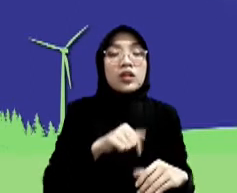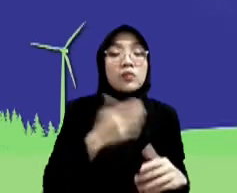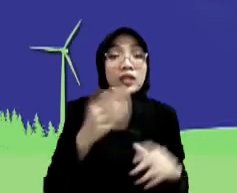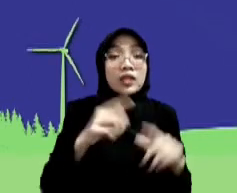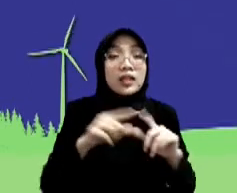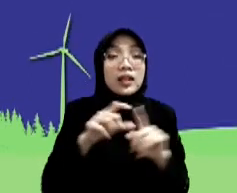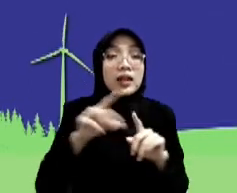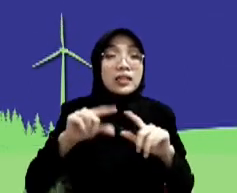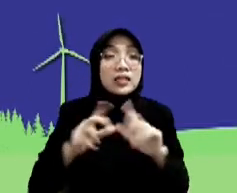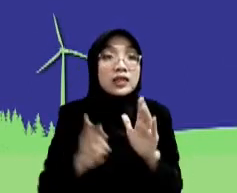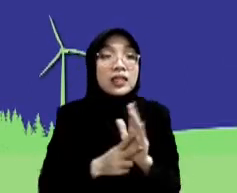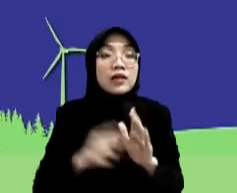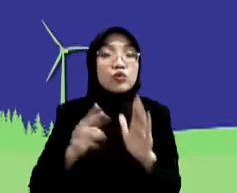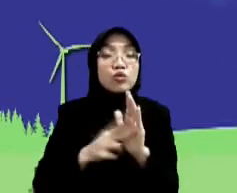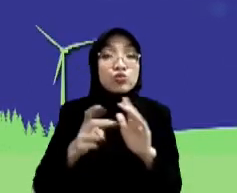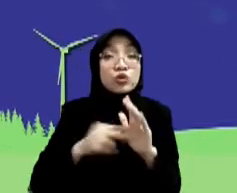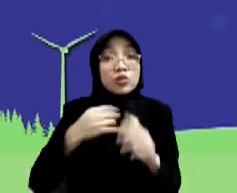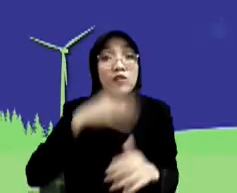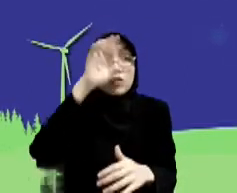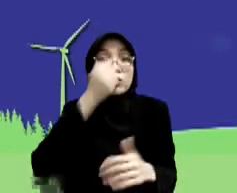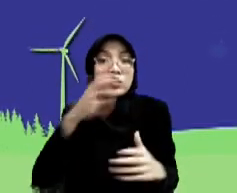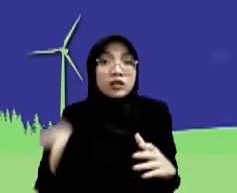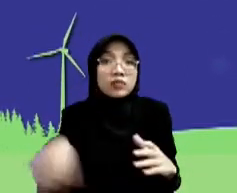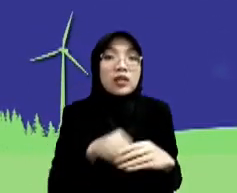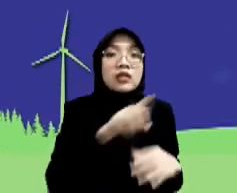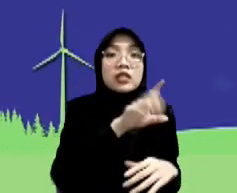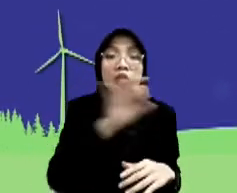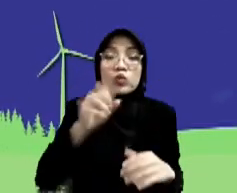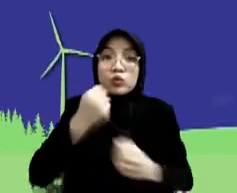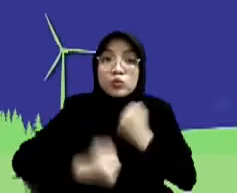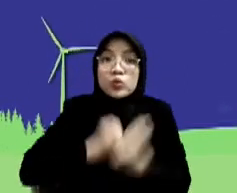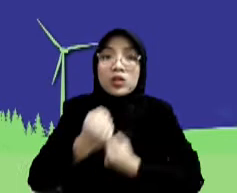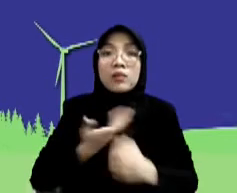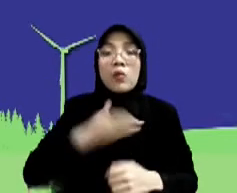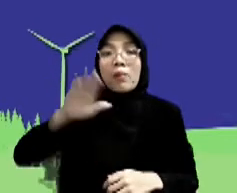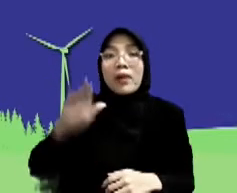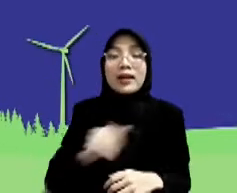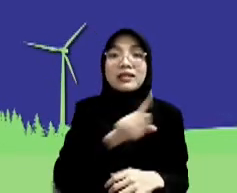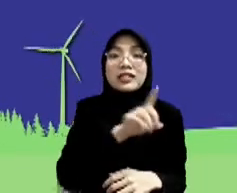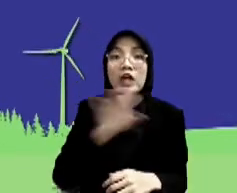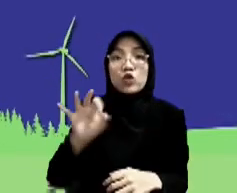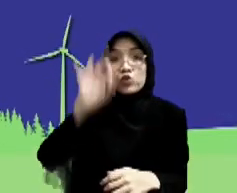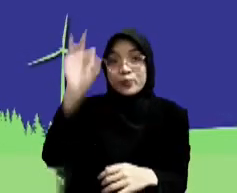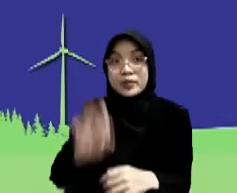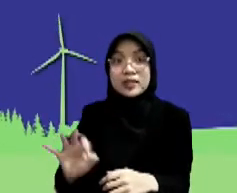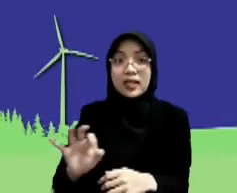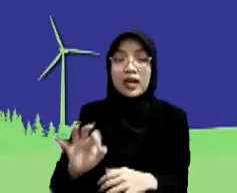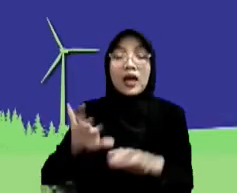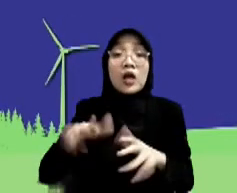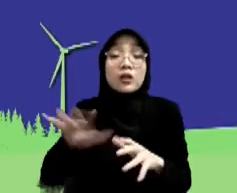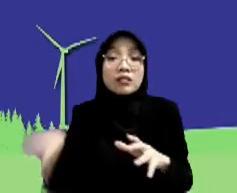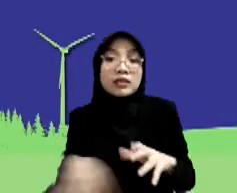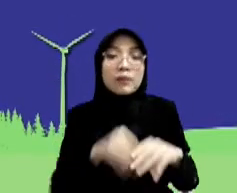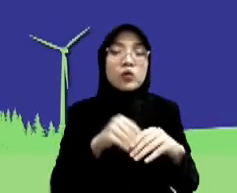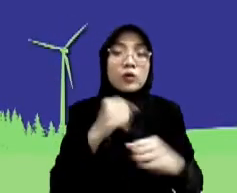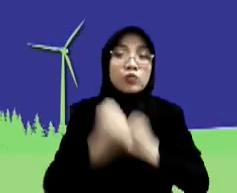Buni juga sudah familiar menjadi e bagian dari 100 perusahaan yang berkomitmen untuk menggunakan 100% eh sor menjadi bagian dari e